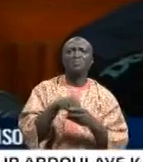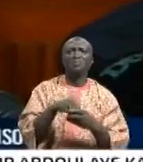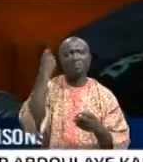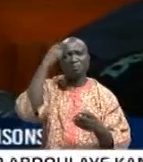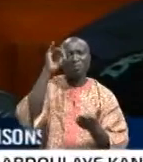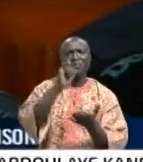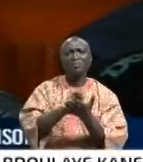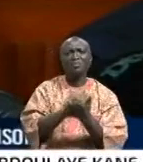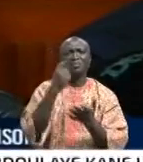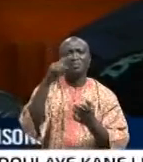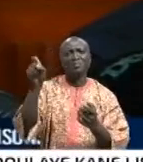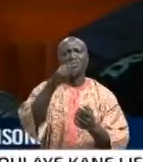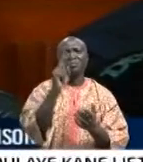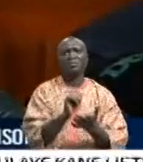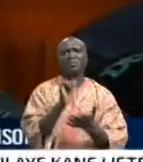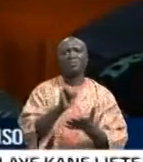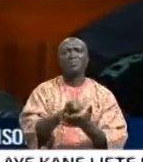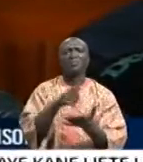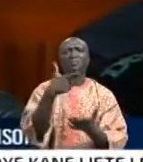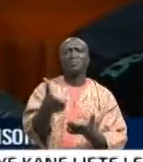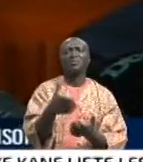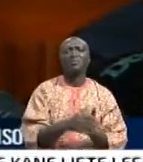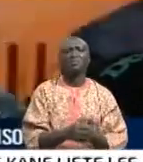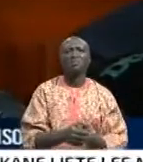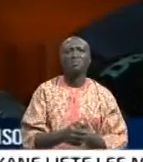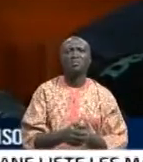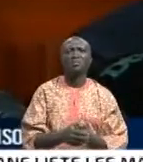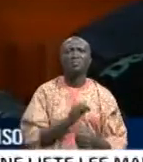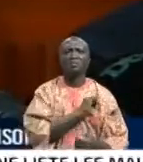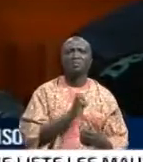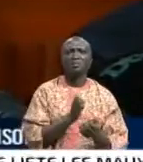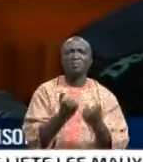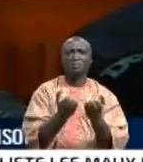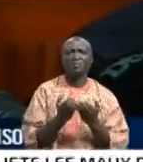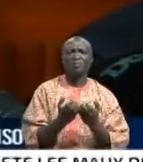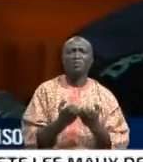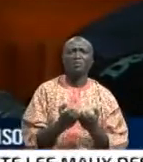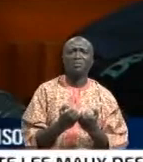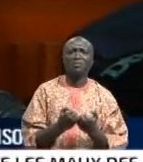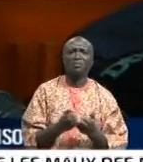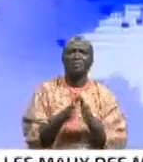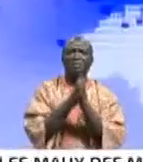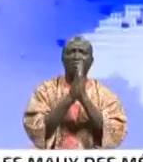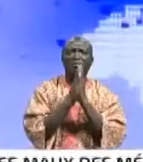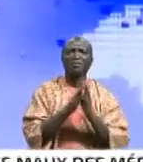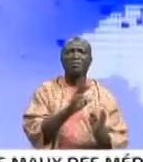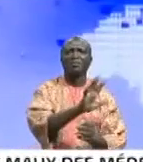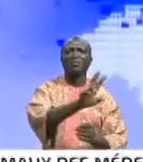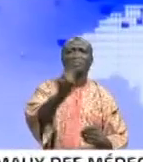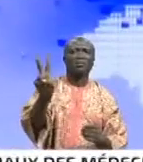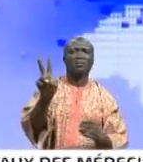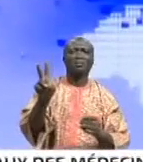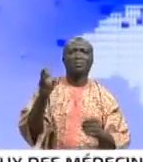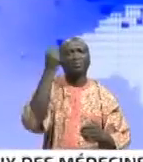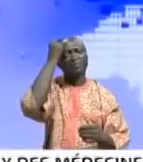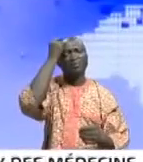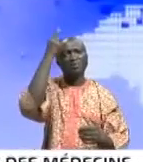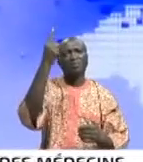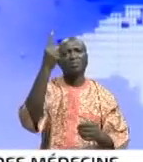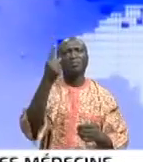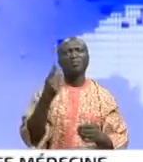pour ça que sur cette question là je voulais juste demander votre compréhension un match important